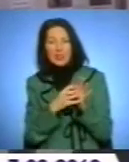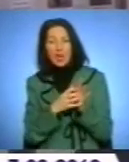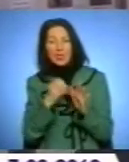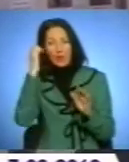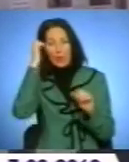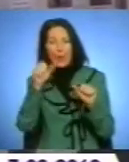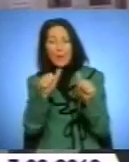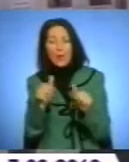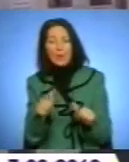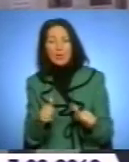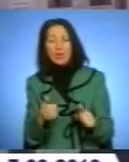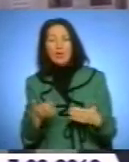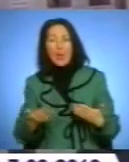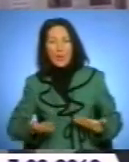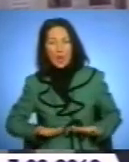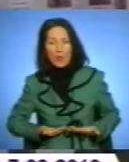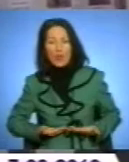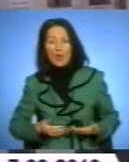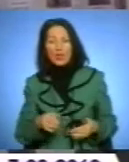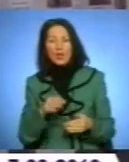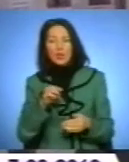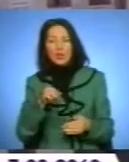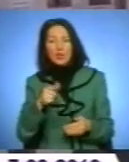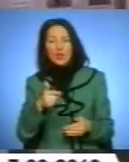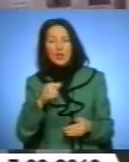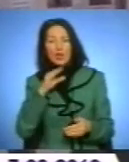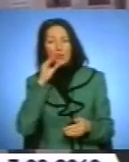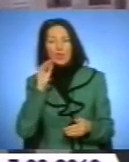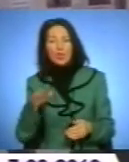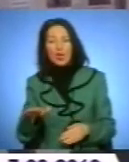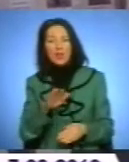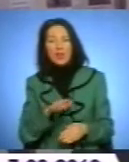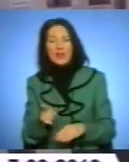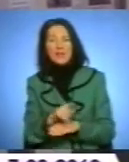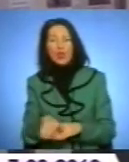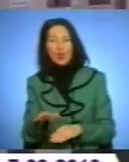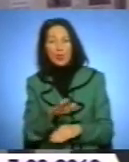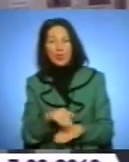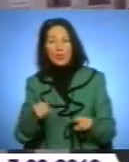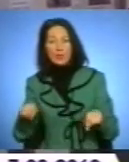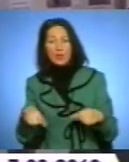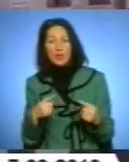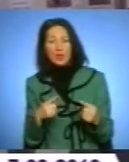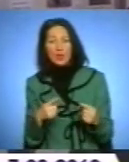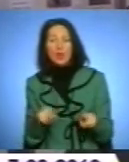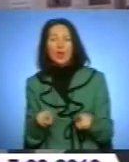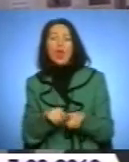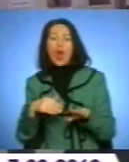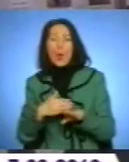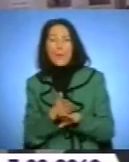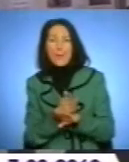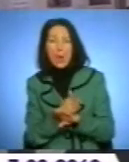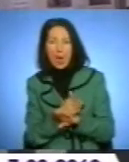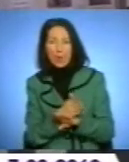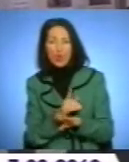перебування Шевченка на теренах Тернопільщини, створити своєрідну мапу, щоб вона